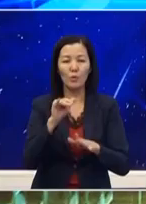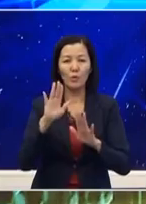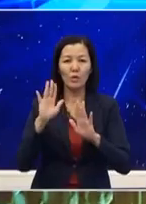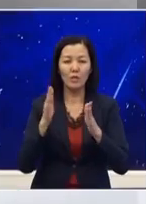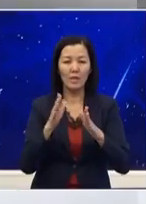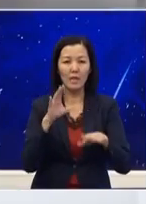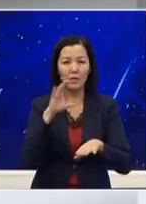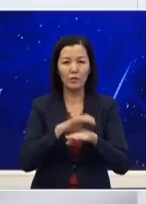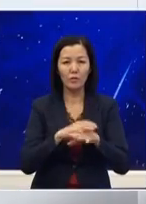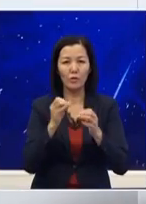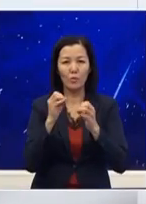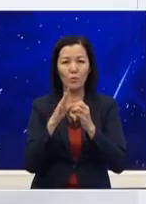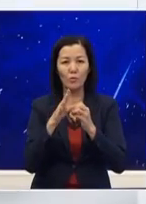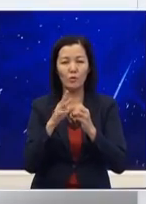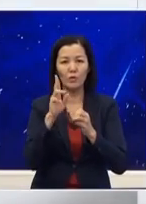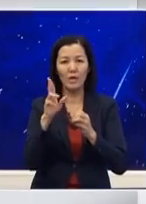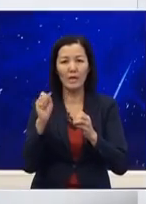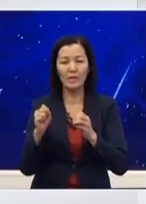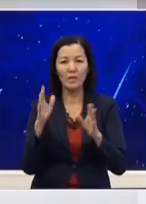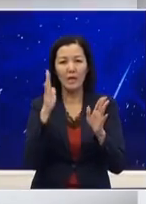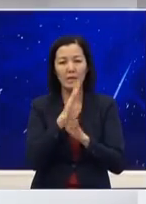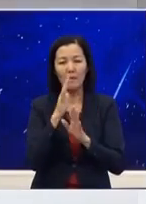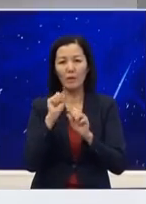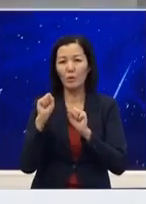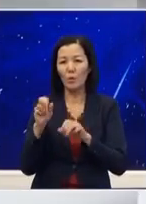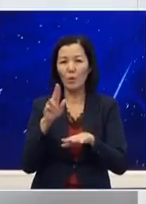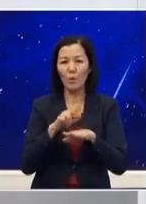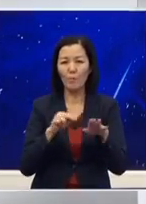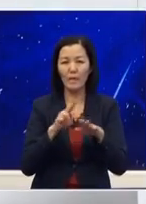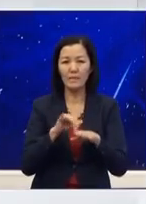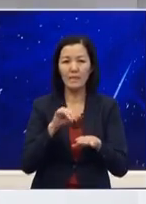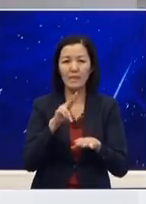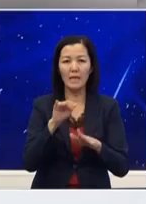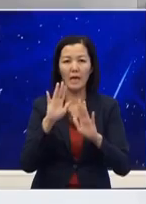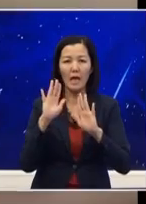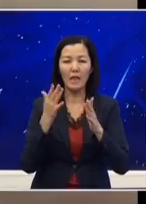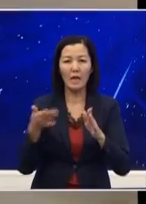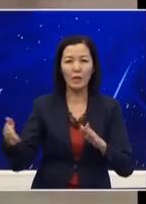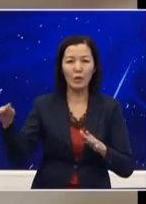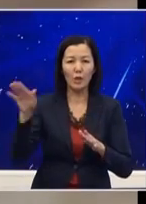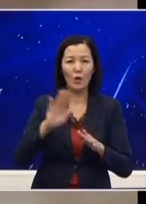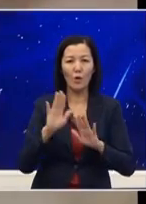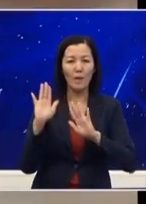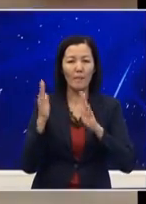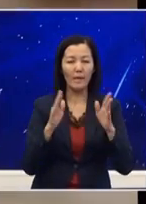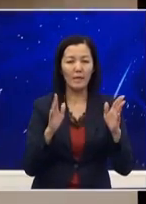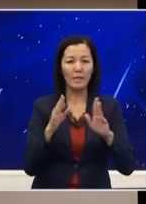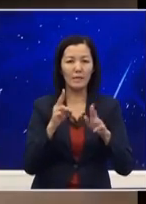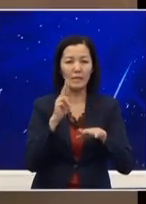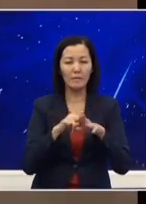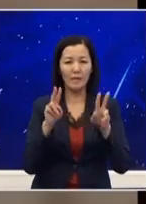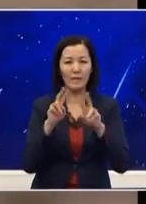14-ші қарашада табиғатты қорғау полициясы, Әли Алатау ұлттық паркі, орман шаруашылығы инспекторларының кезекті тексерісінде